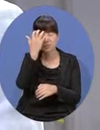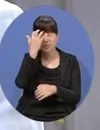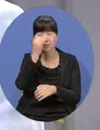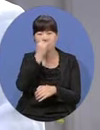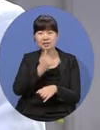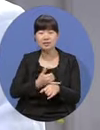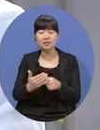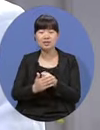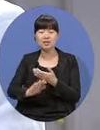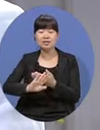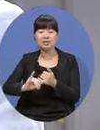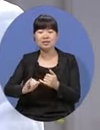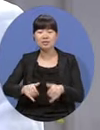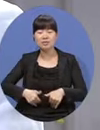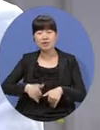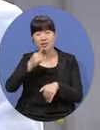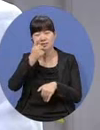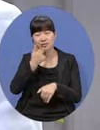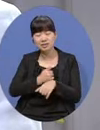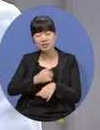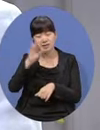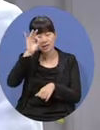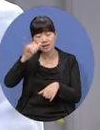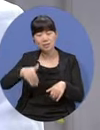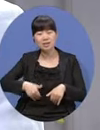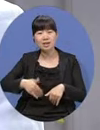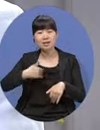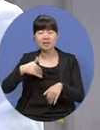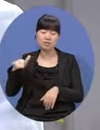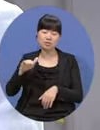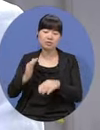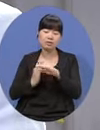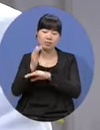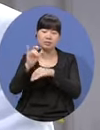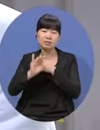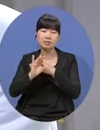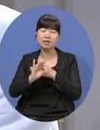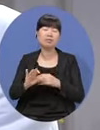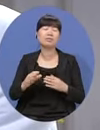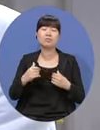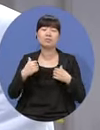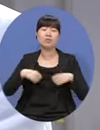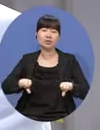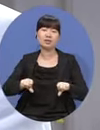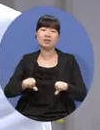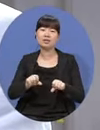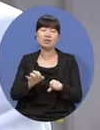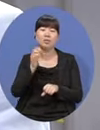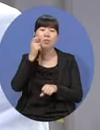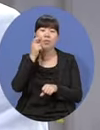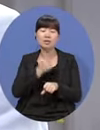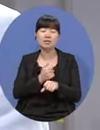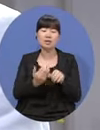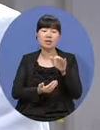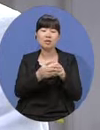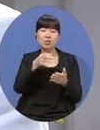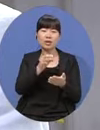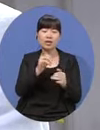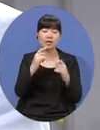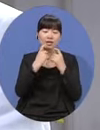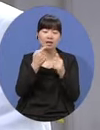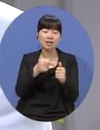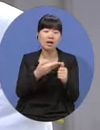그러니까 남들이 필요한지 안 필요한지도 찾아야 되지만 내 수준을 넘어서면 과감히 못 하는 거죠 할 수 없어요 그러니까 뭐 고액과외를 할 수 있는 것도